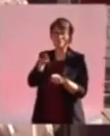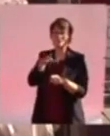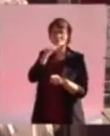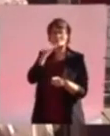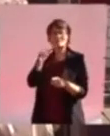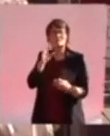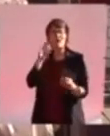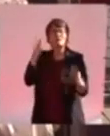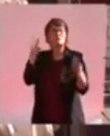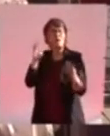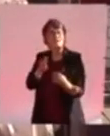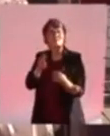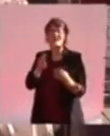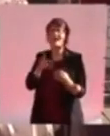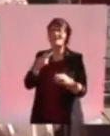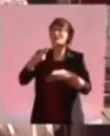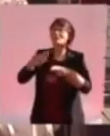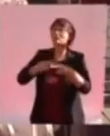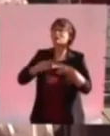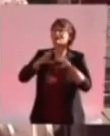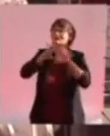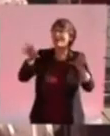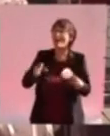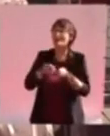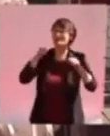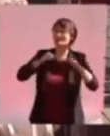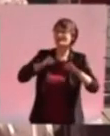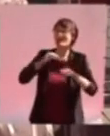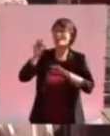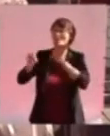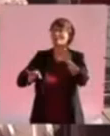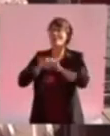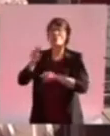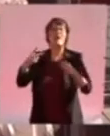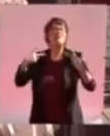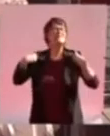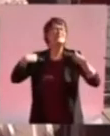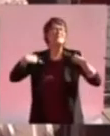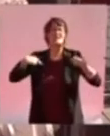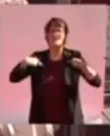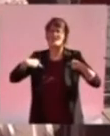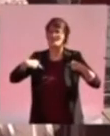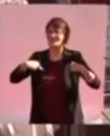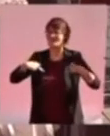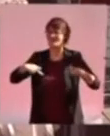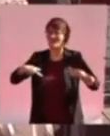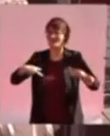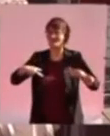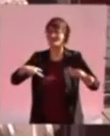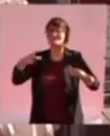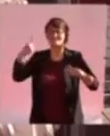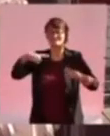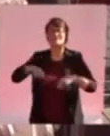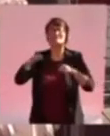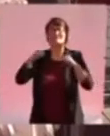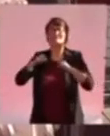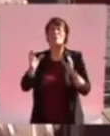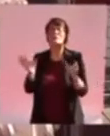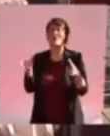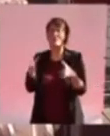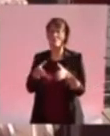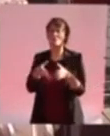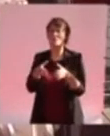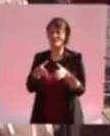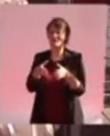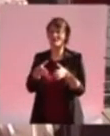della vita questo è vero welfare di prossimità la salute di comunità per questo la priorità